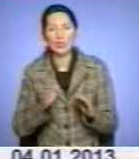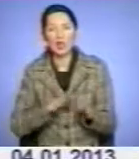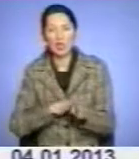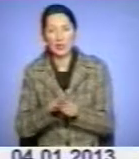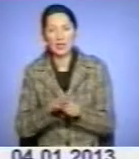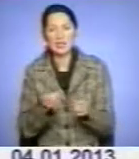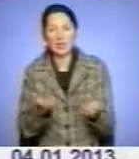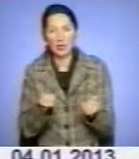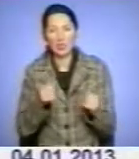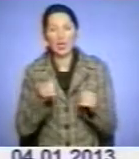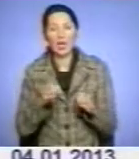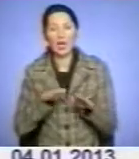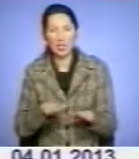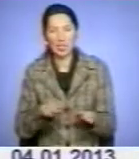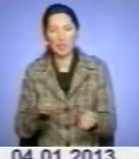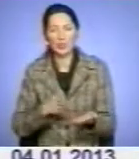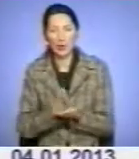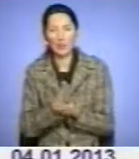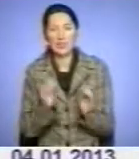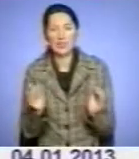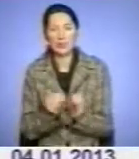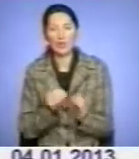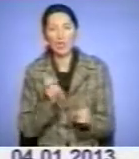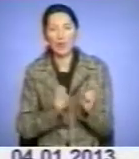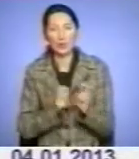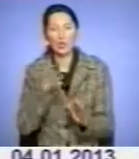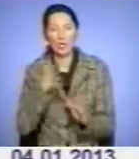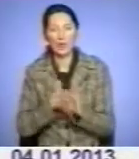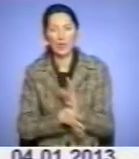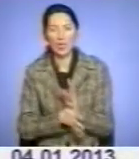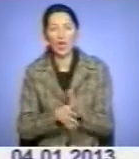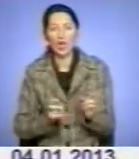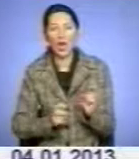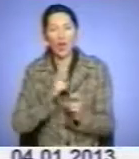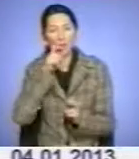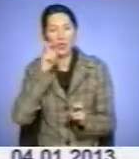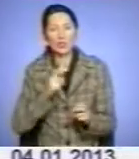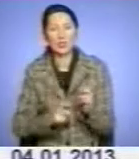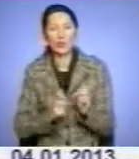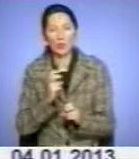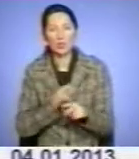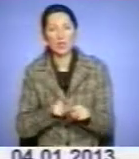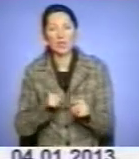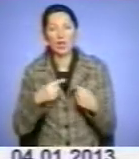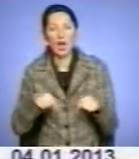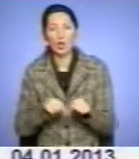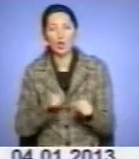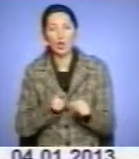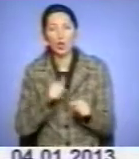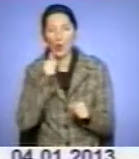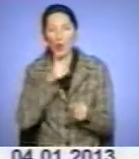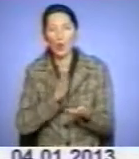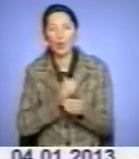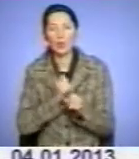рішень, спрямованих на зменшення виробничих витрат вітчизняних виробників у цих галузях. Поточного року має запрацювати